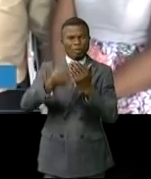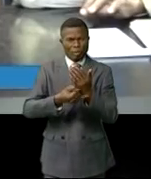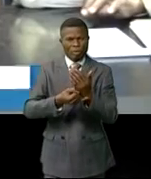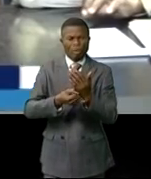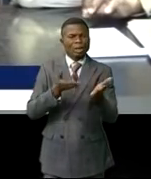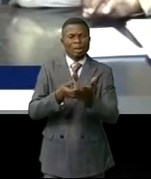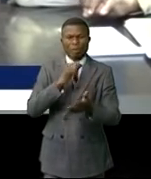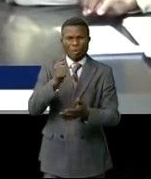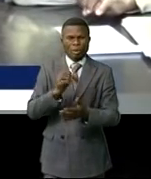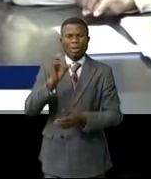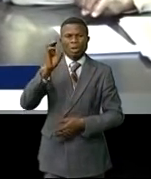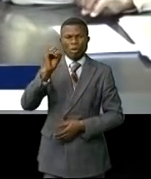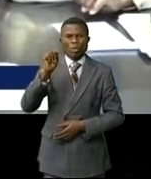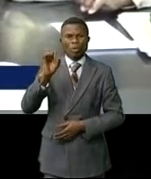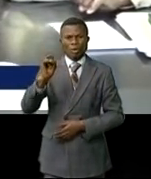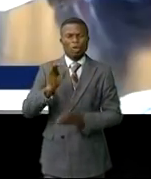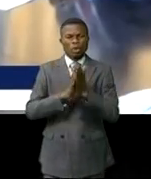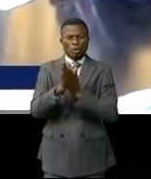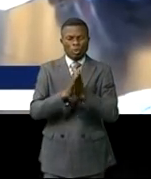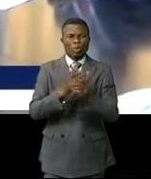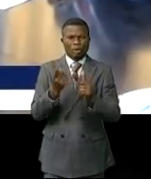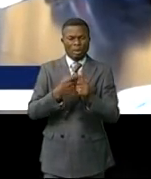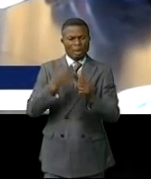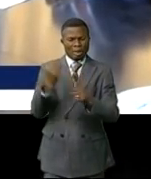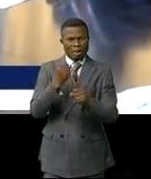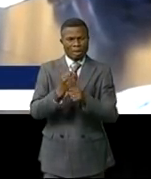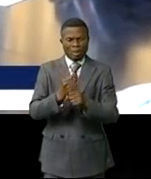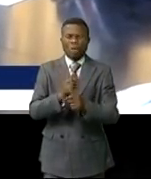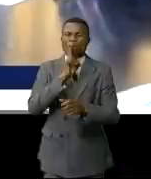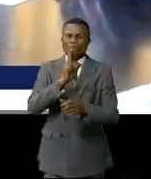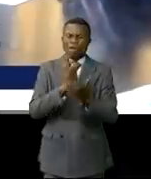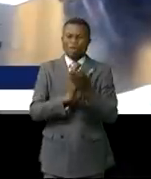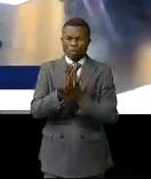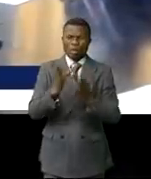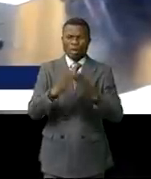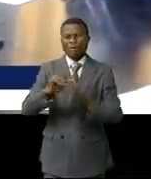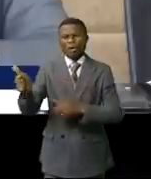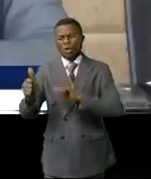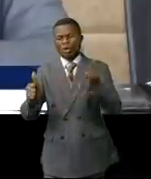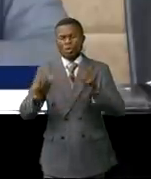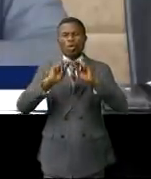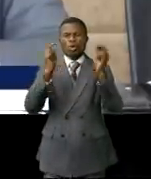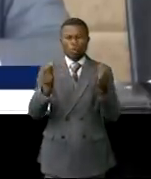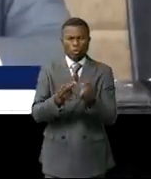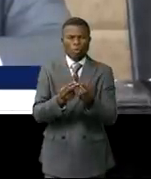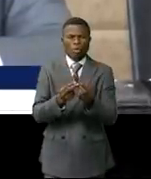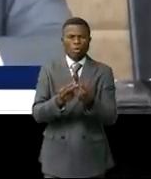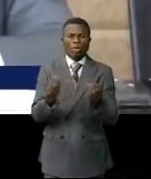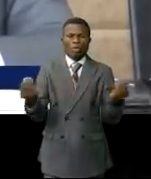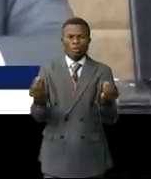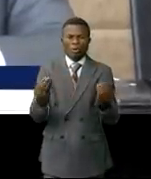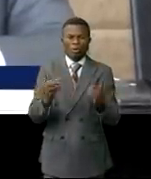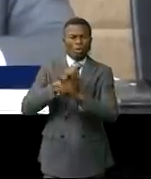génie. L'ONICIV souhaite par ailleurs travailler en franche collaboration avec d'autres organisations pour